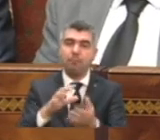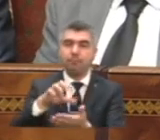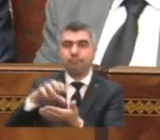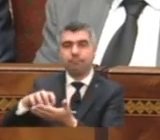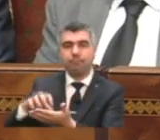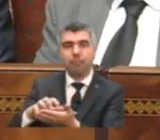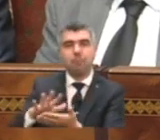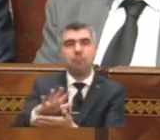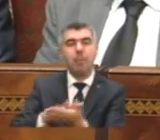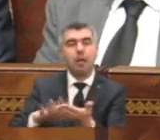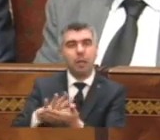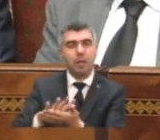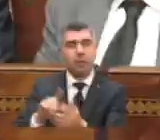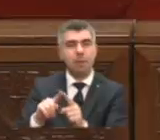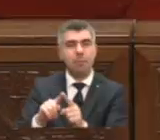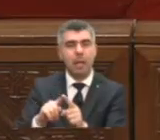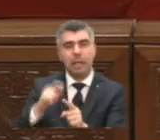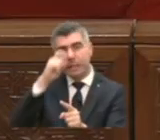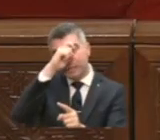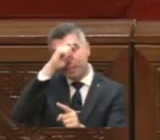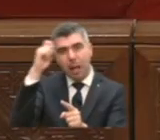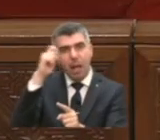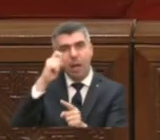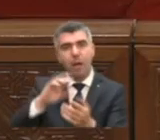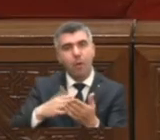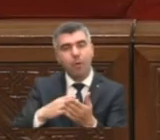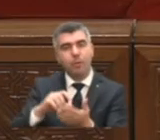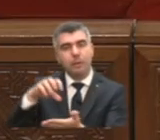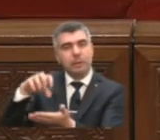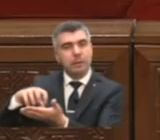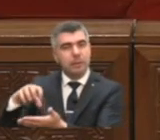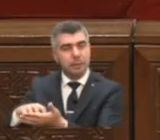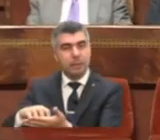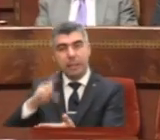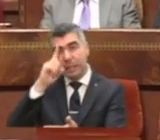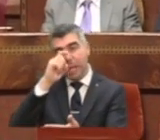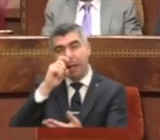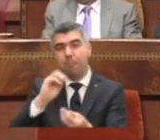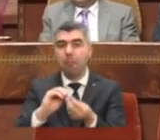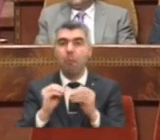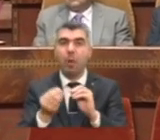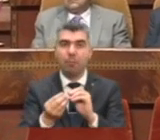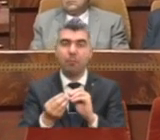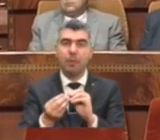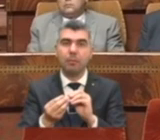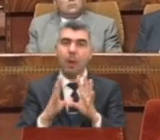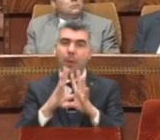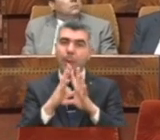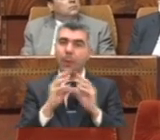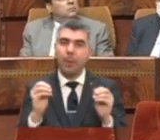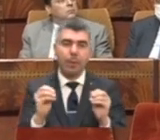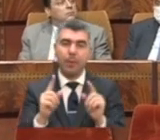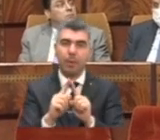وأخص بالذكر مدينة السمارة ساكنة الربيب والقايز التي تعاني الأمرين من انعدام ظروف